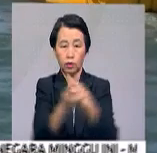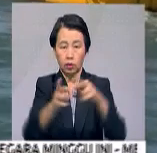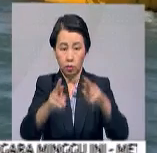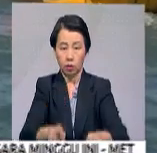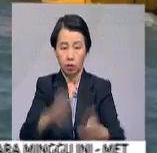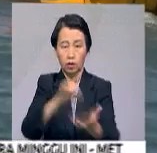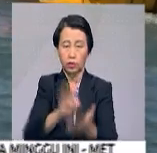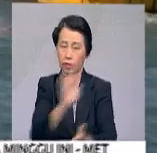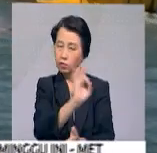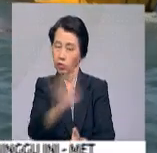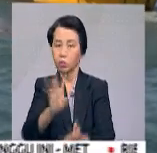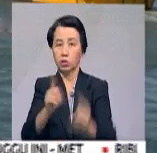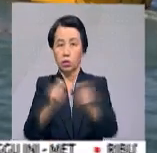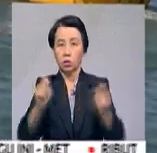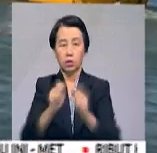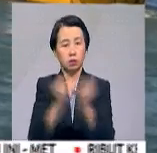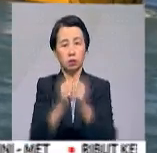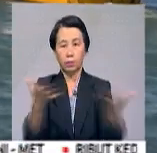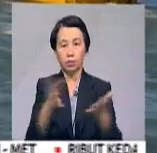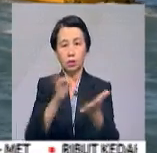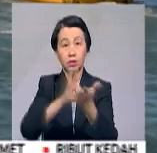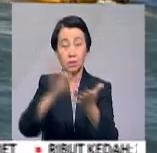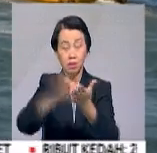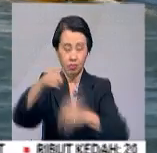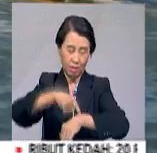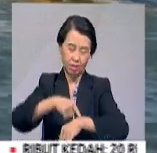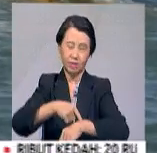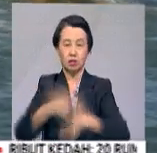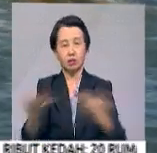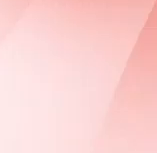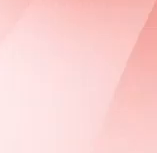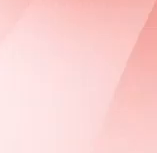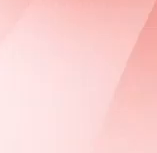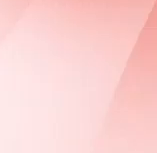di satu-satu tempat tanpa mengira masa.